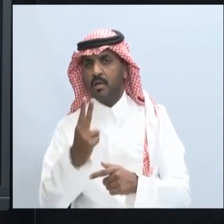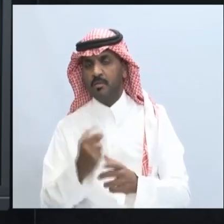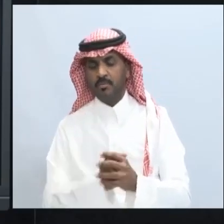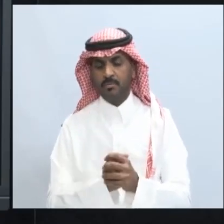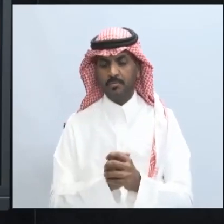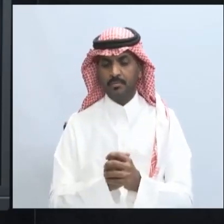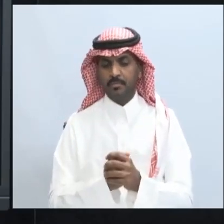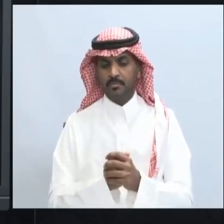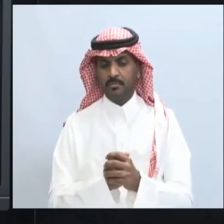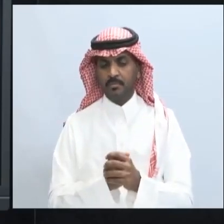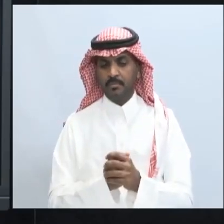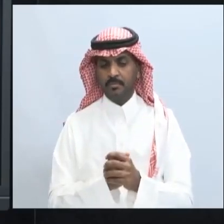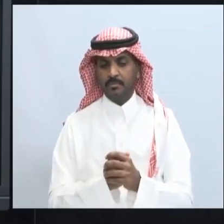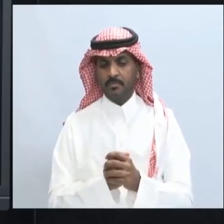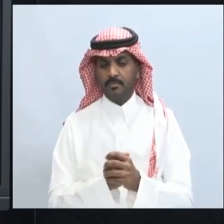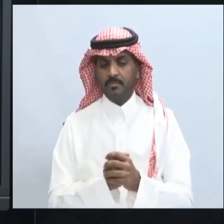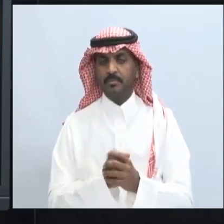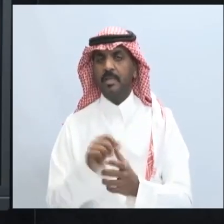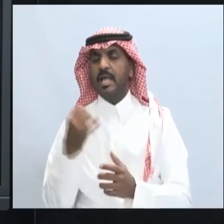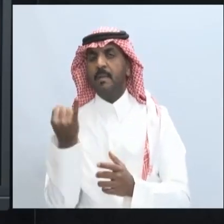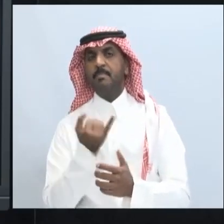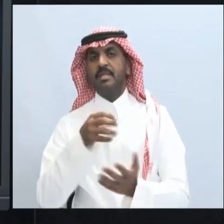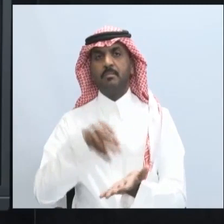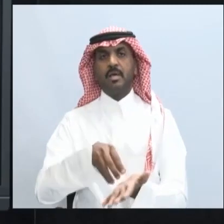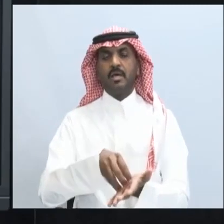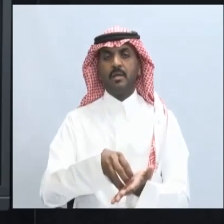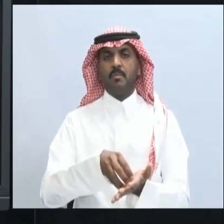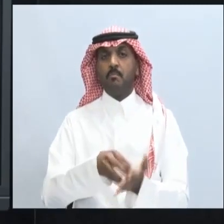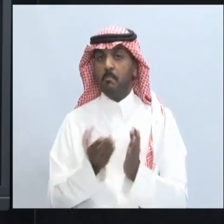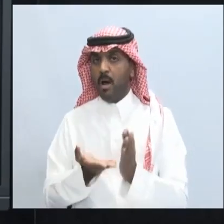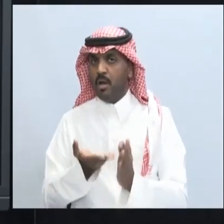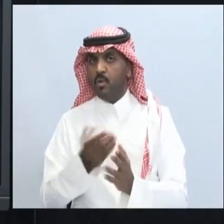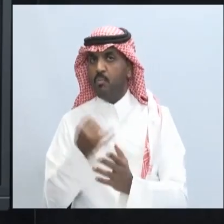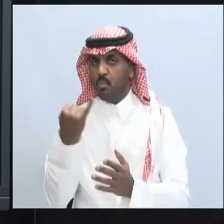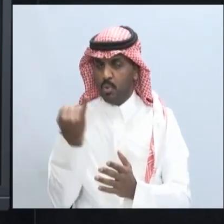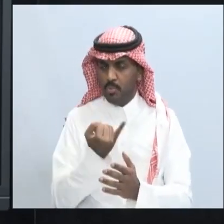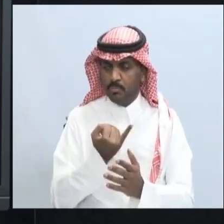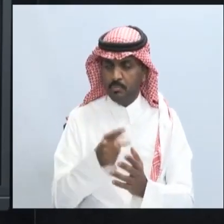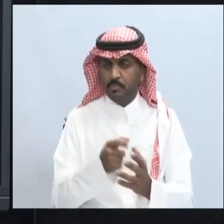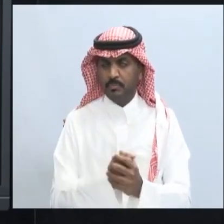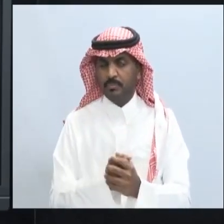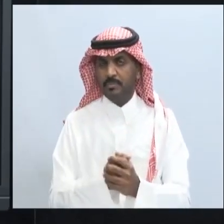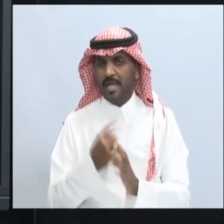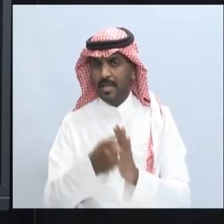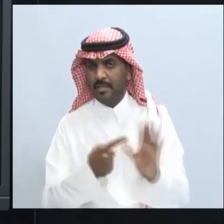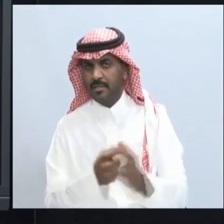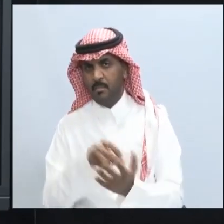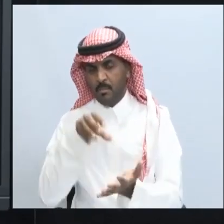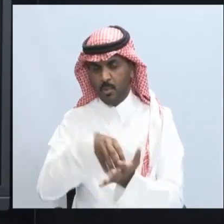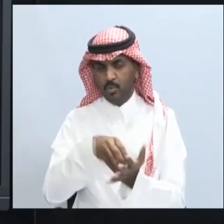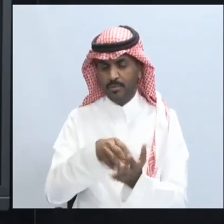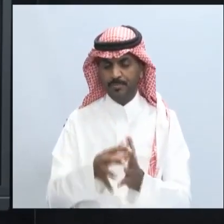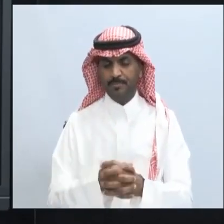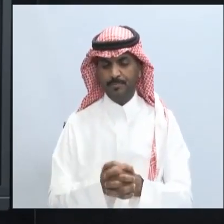دوله اخرى فاذا لاهميه المكان اهميه بالغه جدا ومن ذلك ايضا تحديد موطن